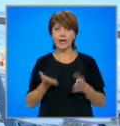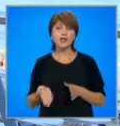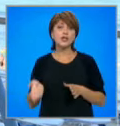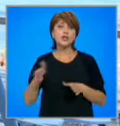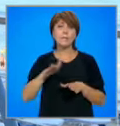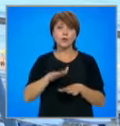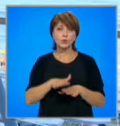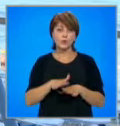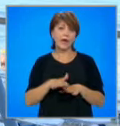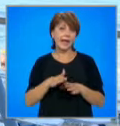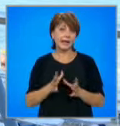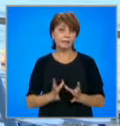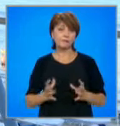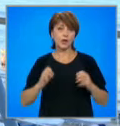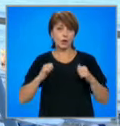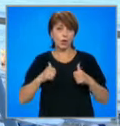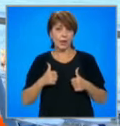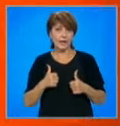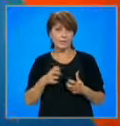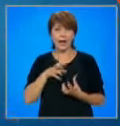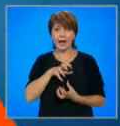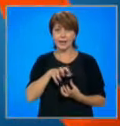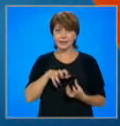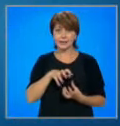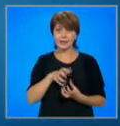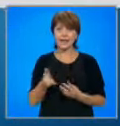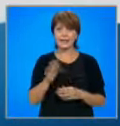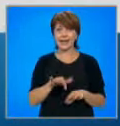ли браншът кризата? Гледайте вслед новините.